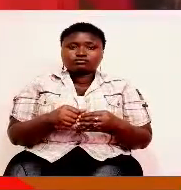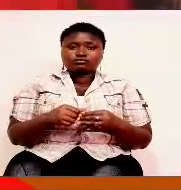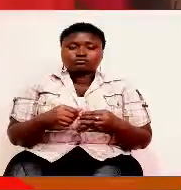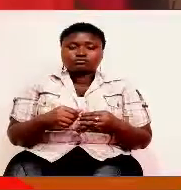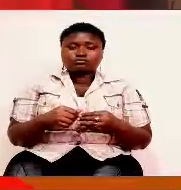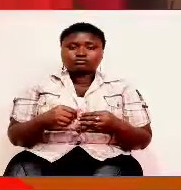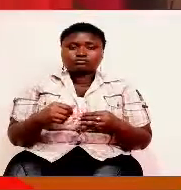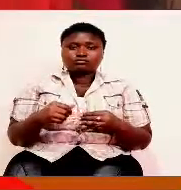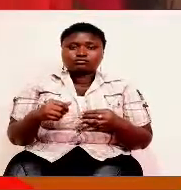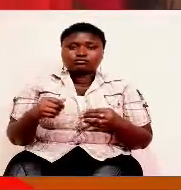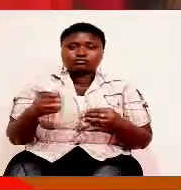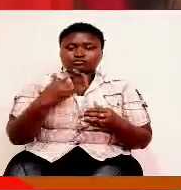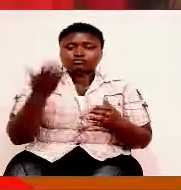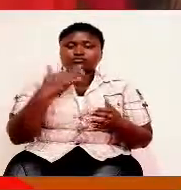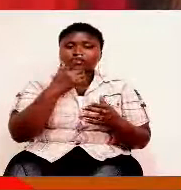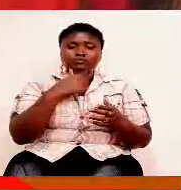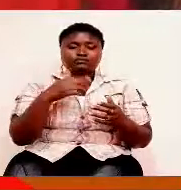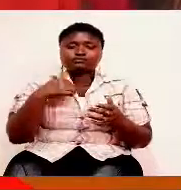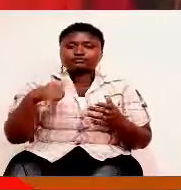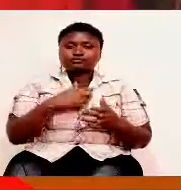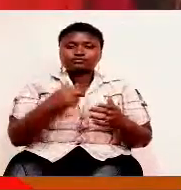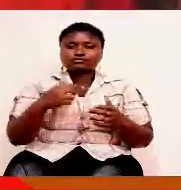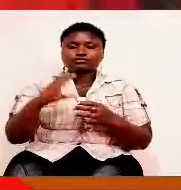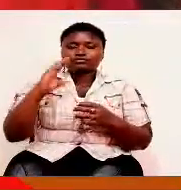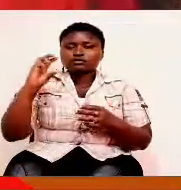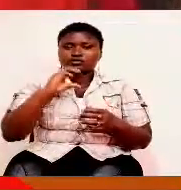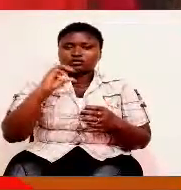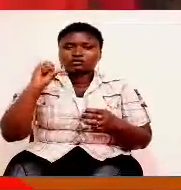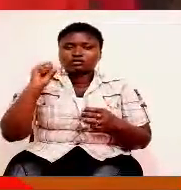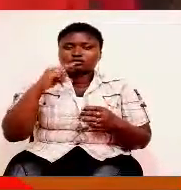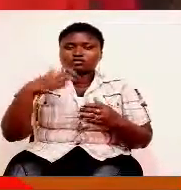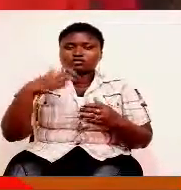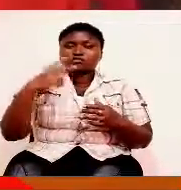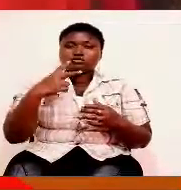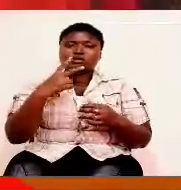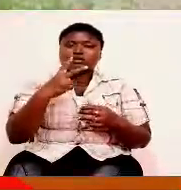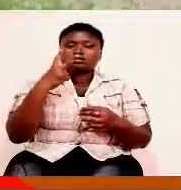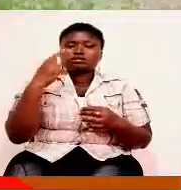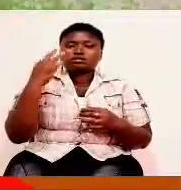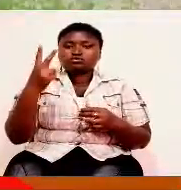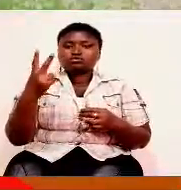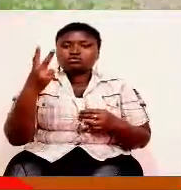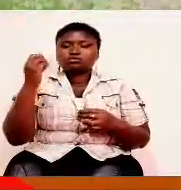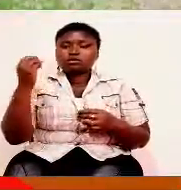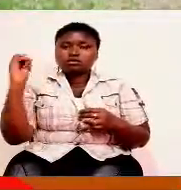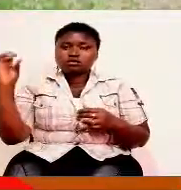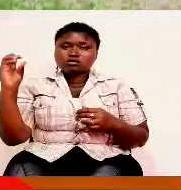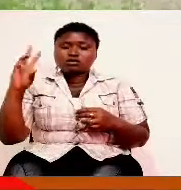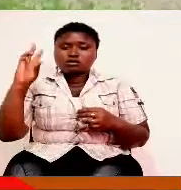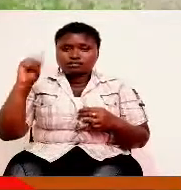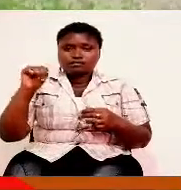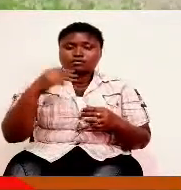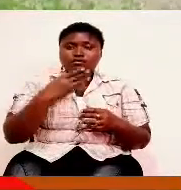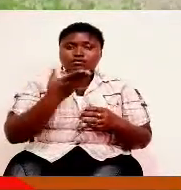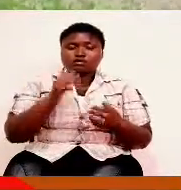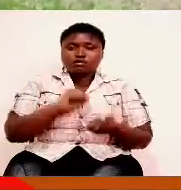gacombe aigete ati uhuthirite makiria maciringi milioni 20 na kuone tuhotete kumakira twin